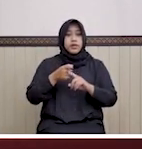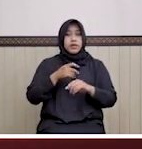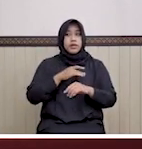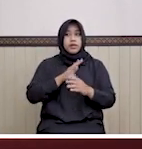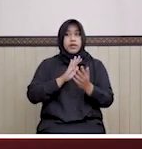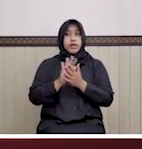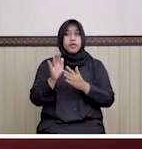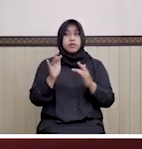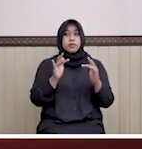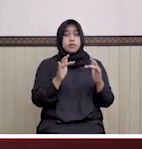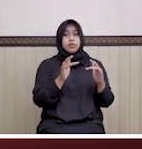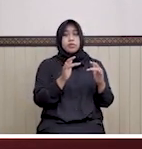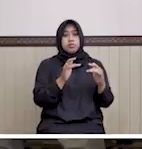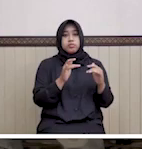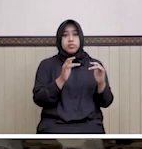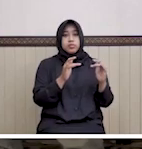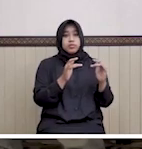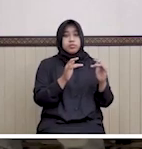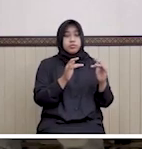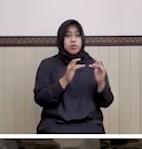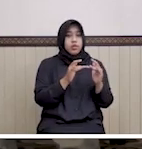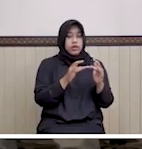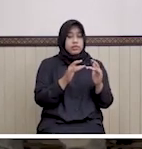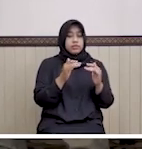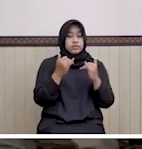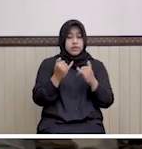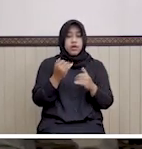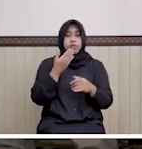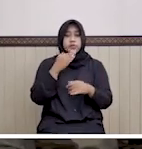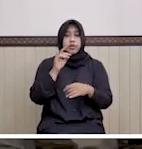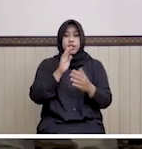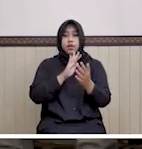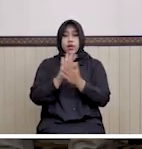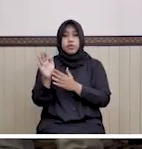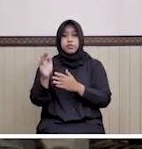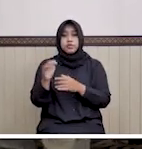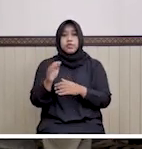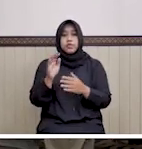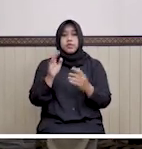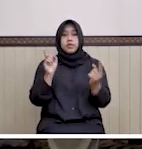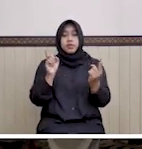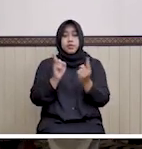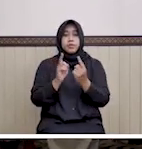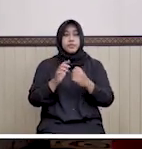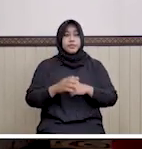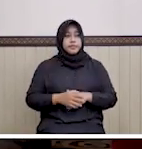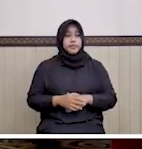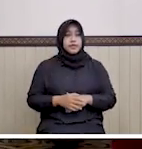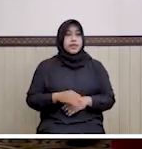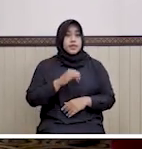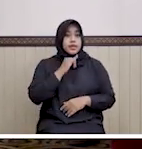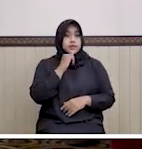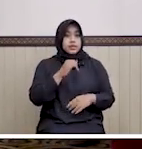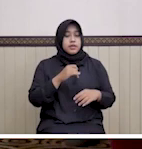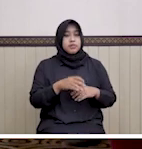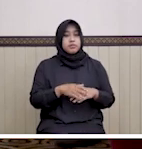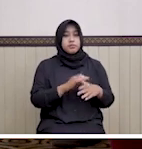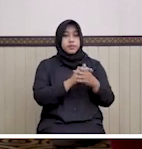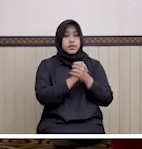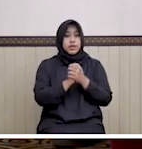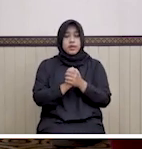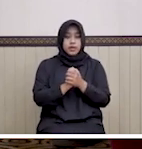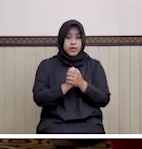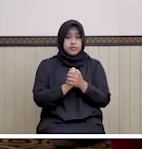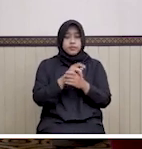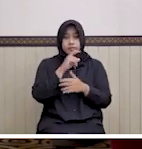alhamdulillah bisa ketemu langsung eh ah Tampilkan secara daring lagi izin perkenalkan diri bapak ibu